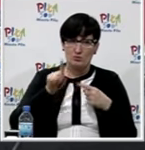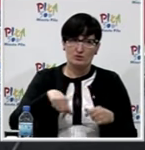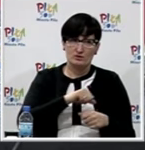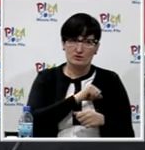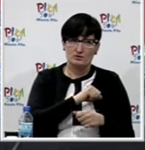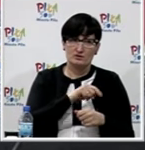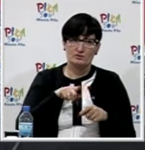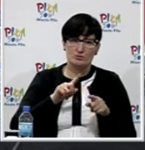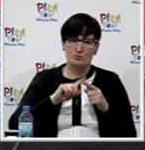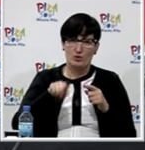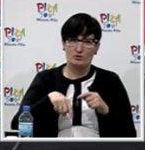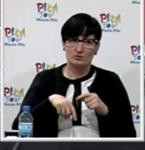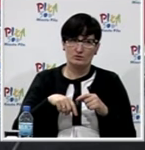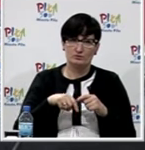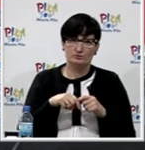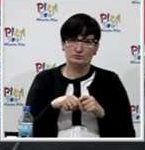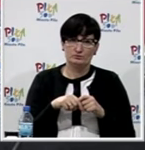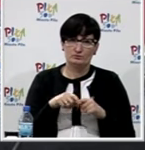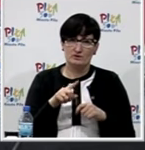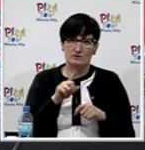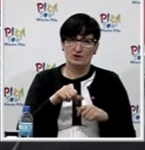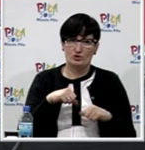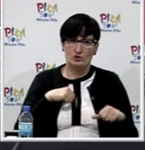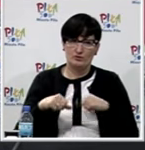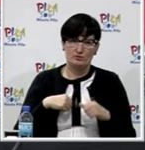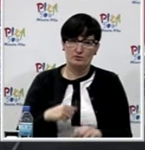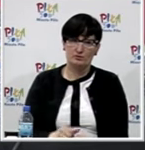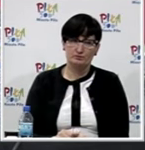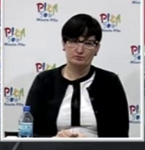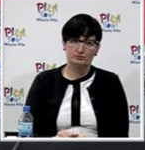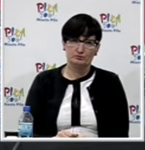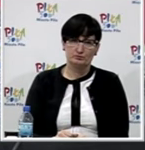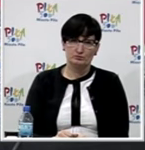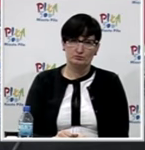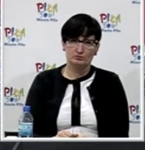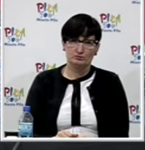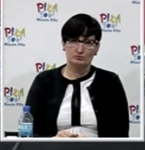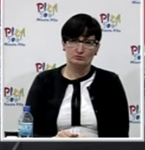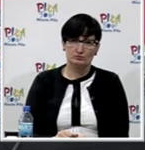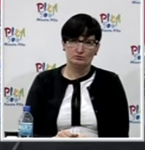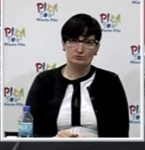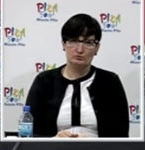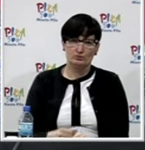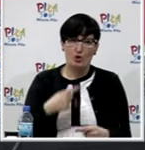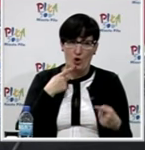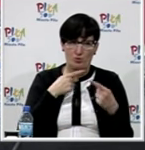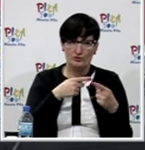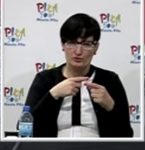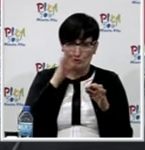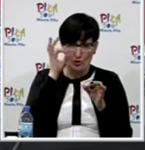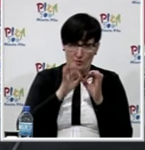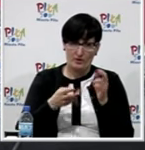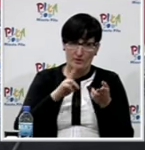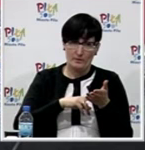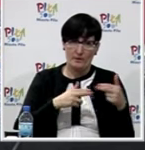realizują zadania w zakresie profilaktyki rozwiązywania problemów alkoholowych. omówiliśmy dokładnie na komisji